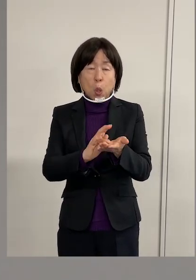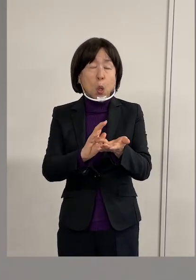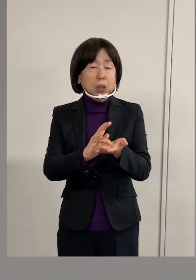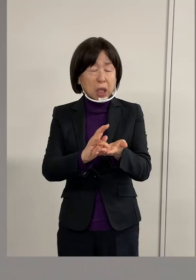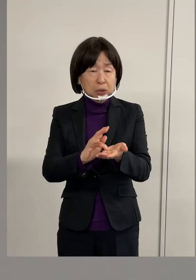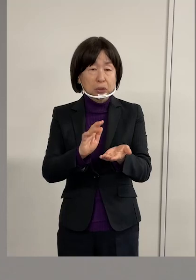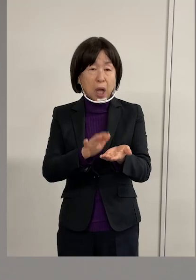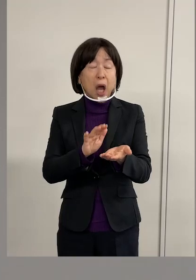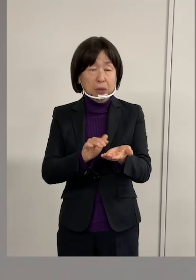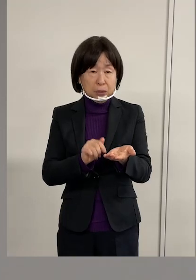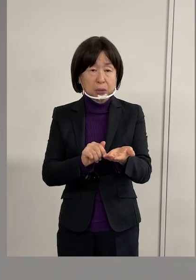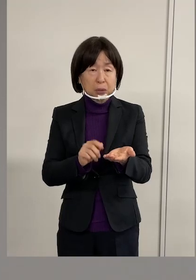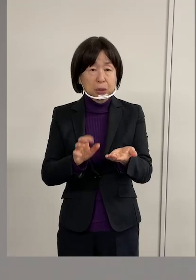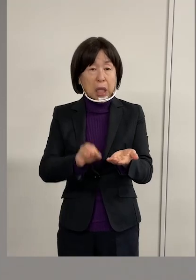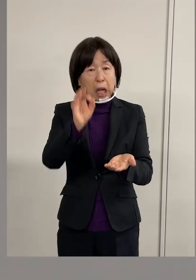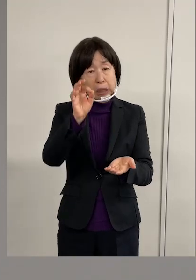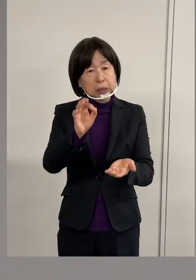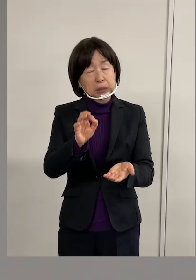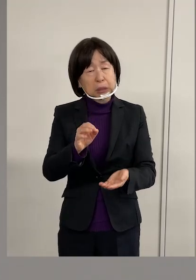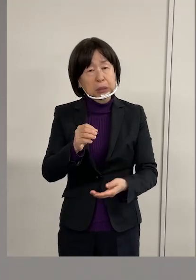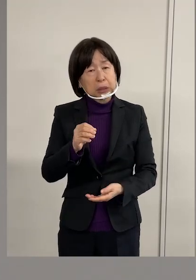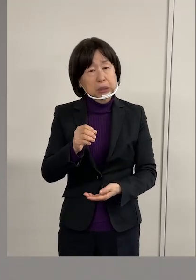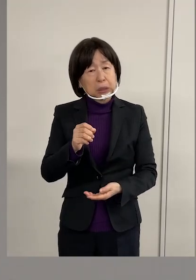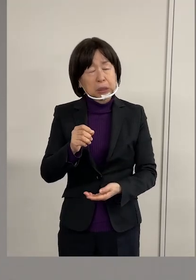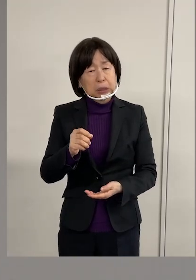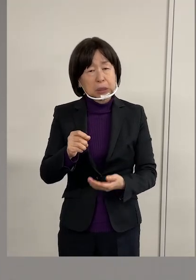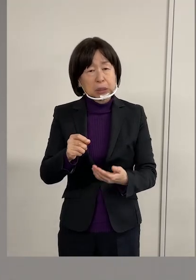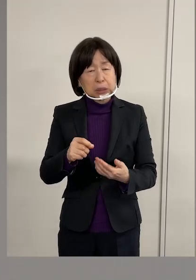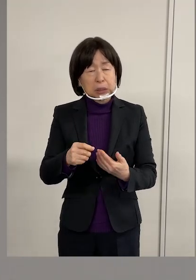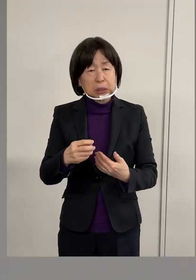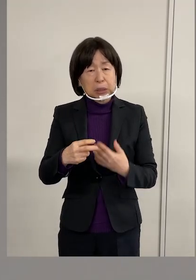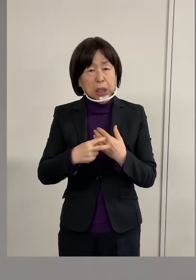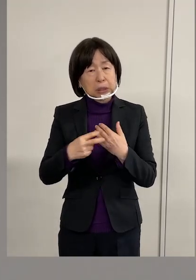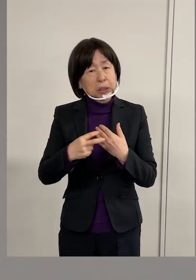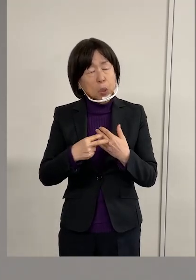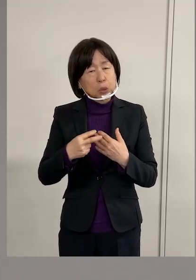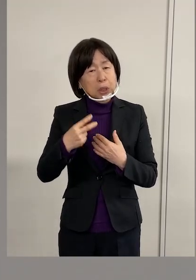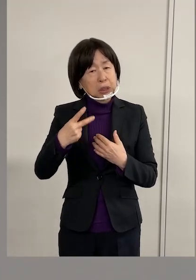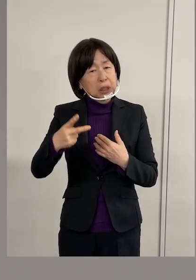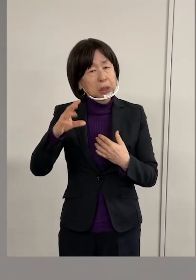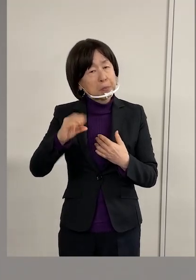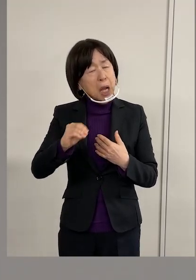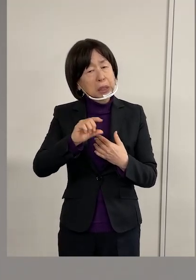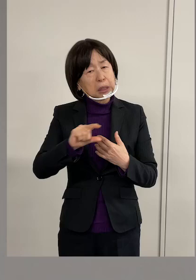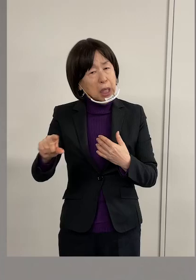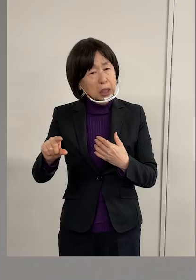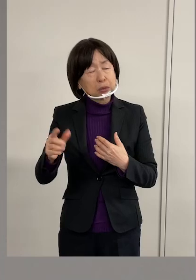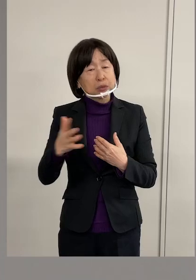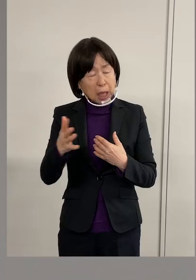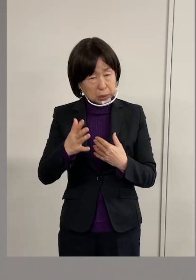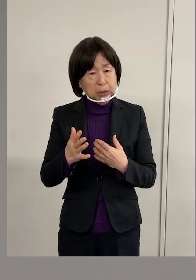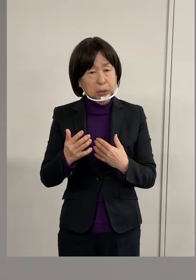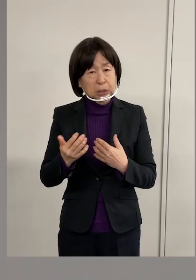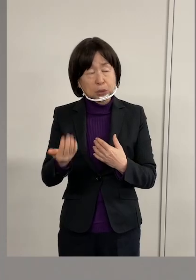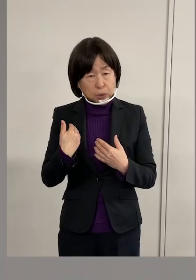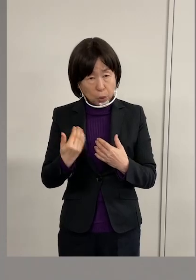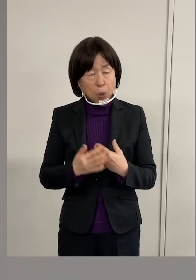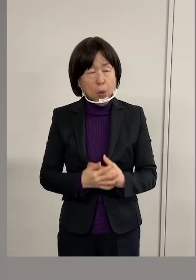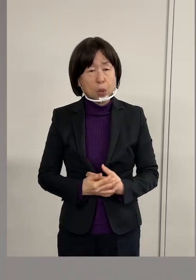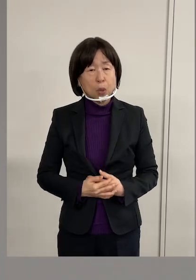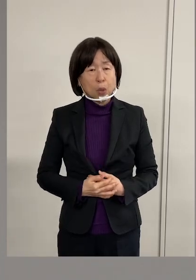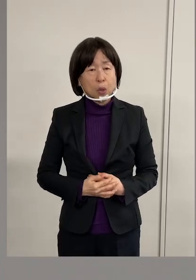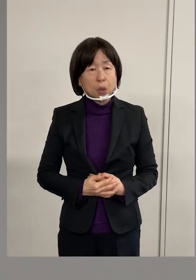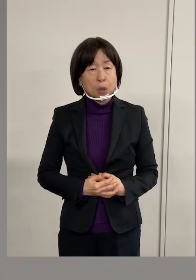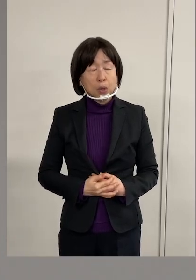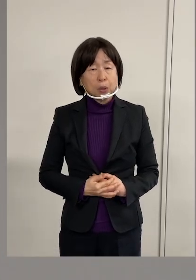ね。一回の治療で多分2万円ぐらいかかるというふうに言われてますが、ゾコーバができたのと、まあ、一定、対